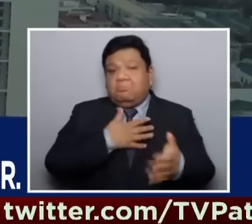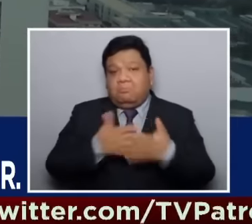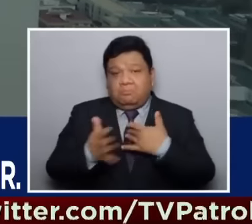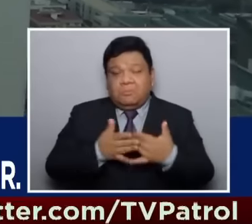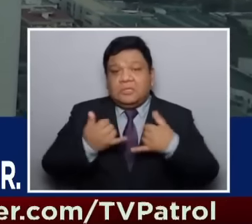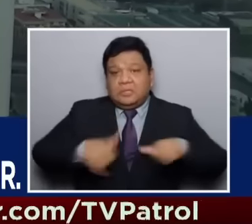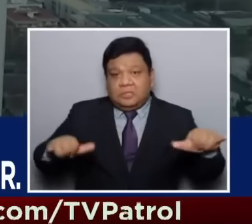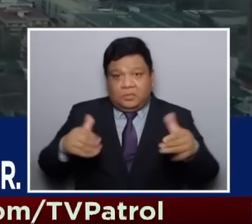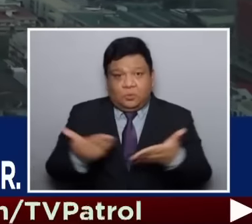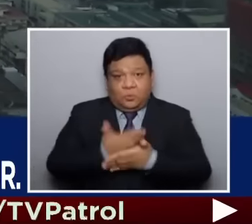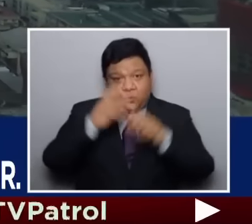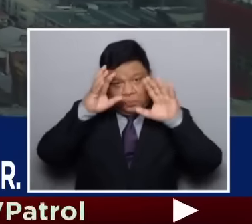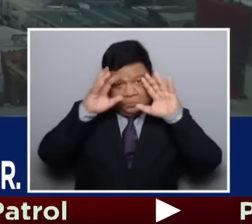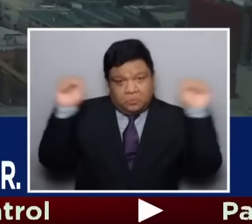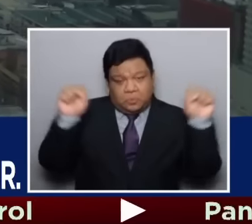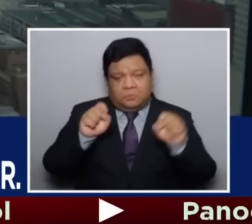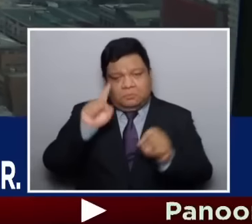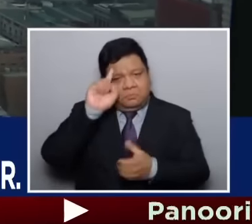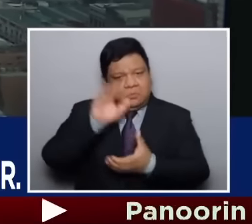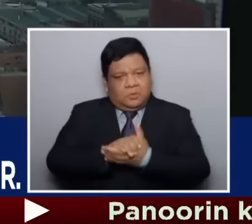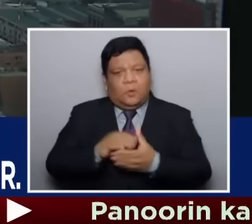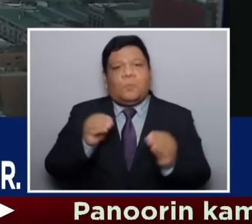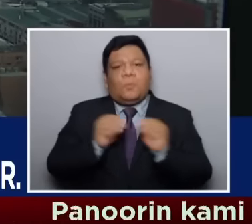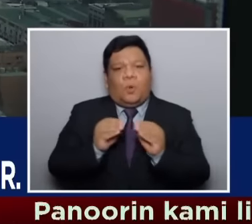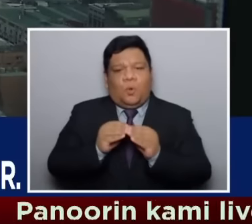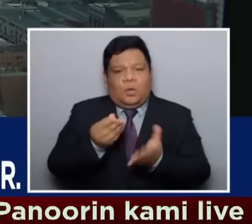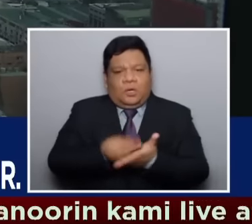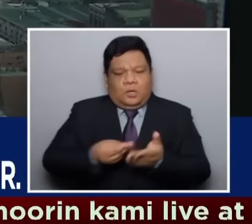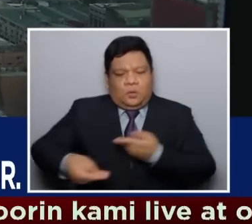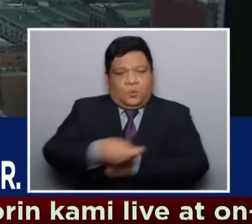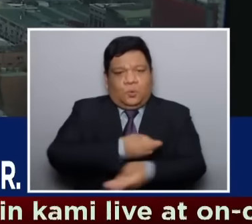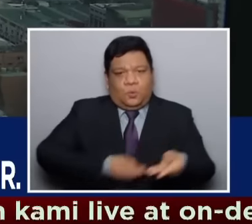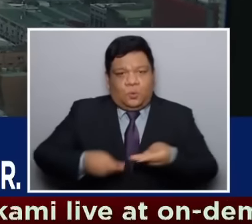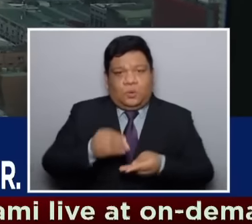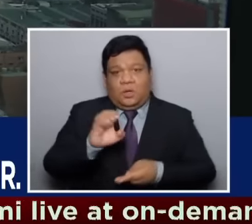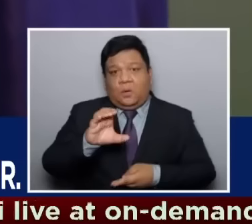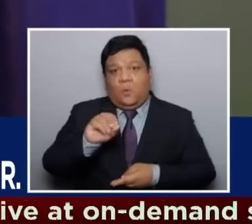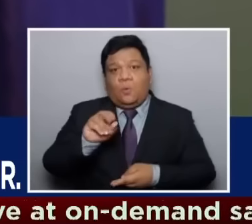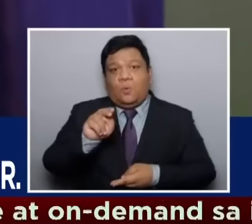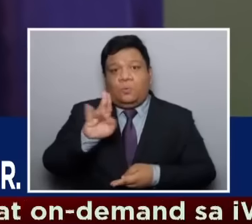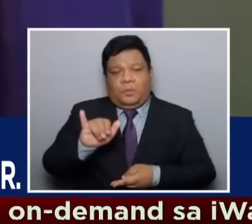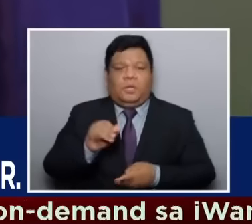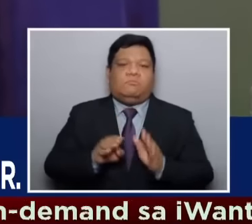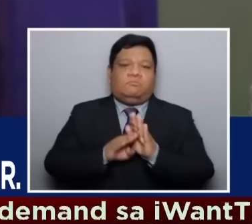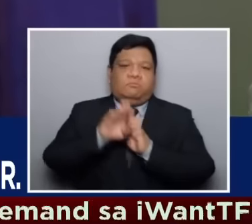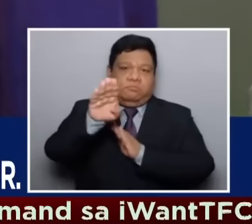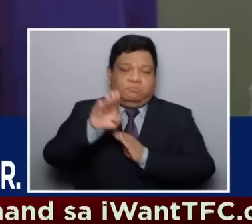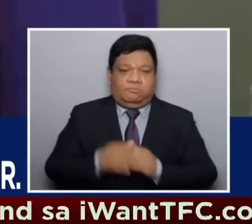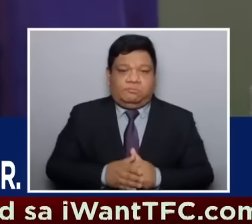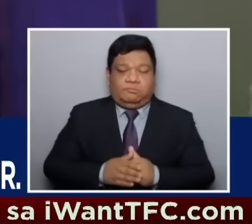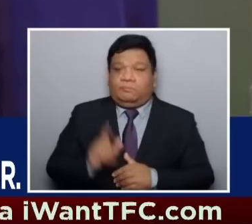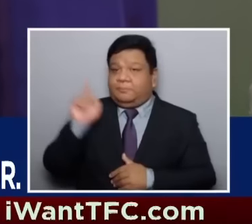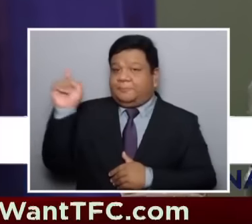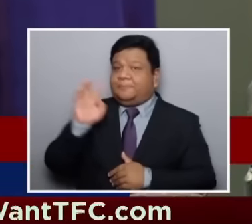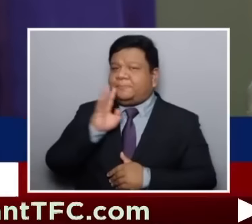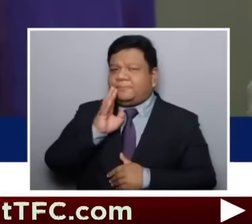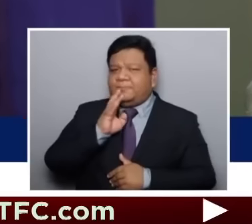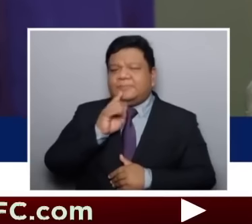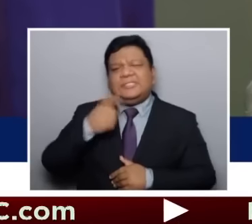rin ang ekonomiya ngayong taon. We should be happy. Should be optimistic, no? That's still the best